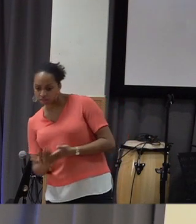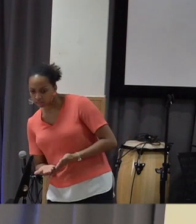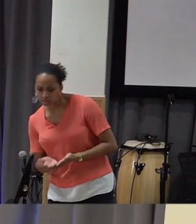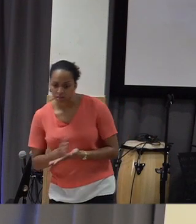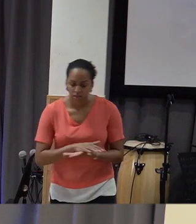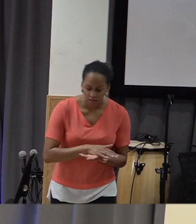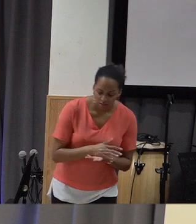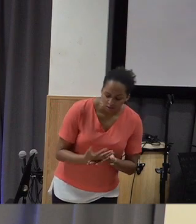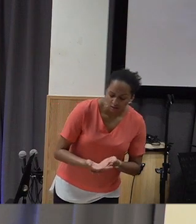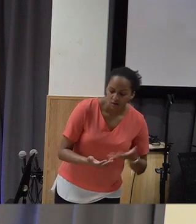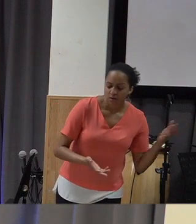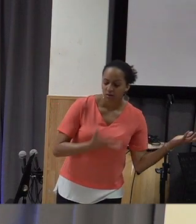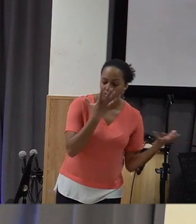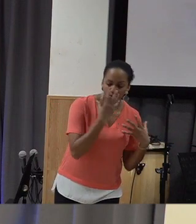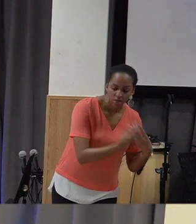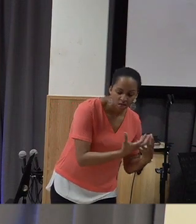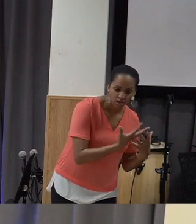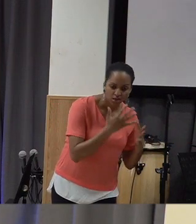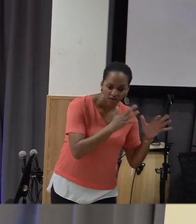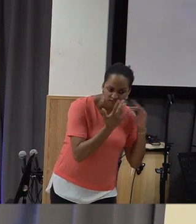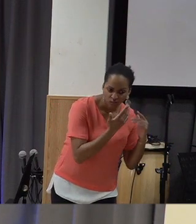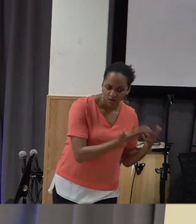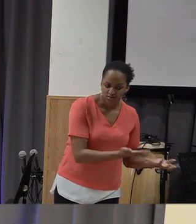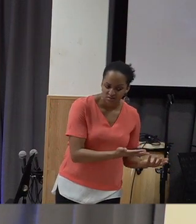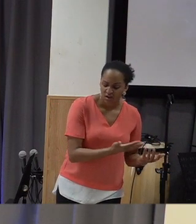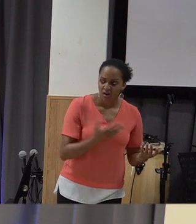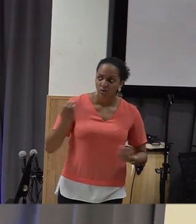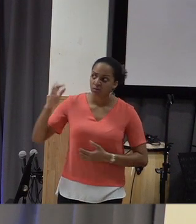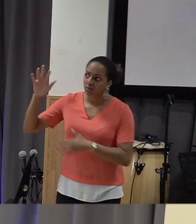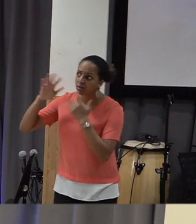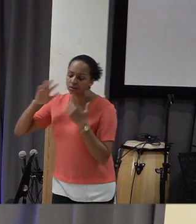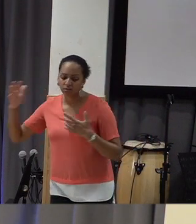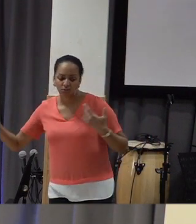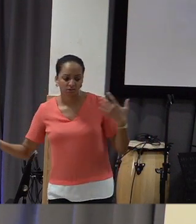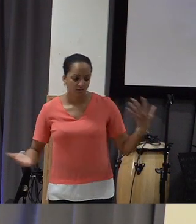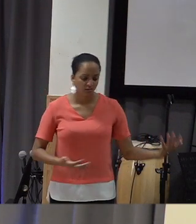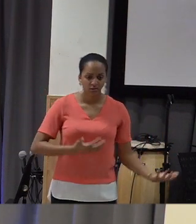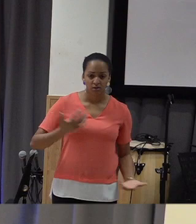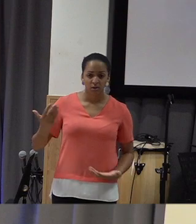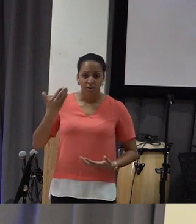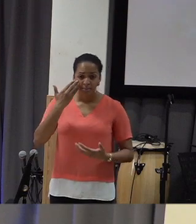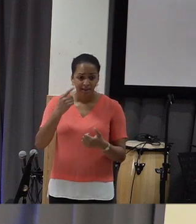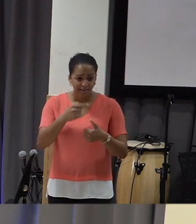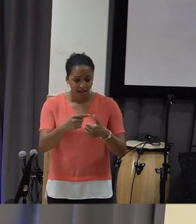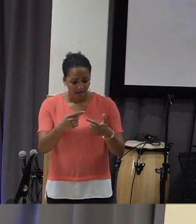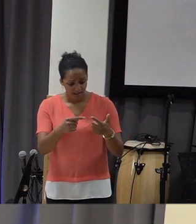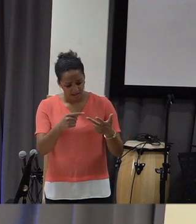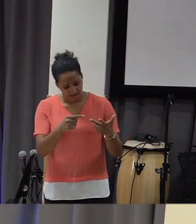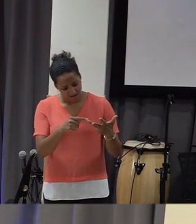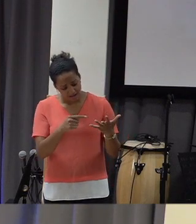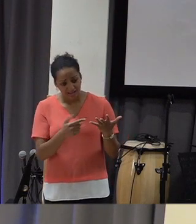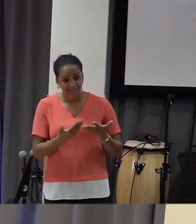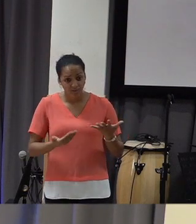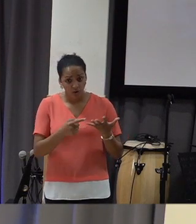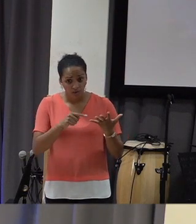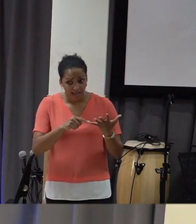gauche à droite, te faisant influencer et te faisant douter de la promesse de Dieu pour ta vie. Si tu es dans ces situations-là, dans une des 7 ou dans les 7, mon frère, ma soeur,